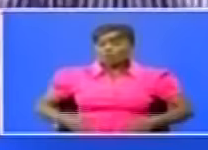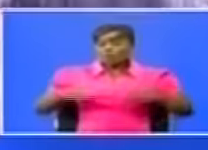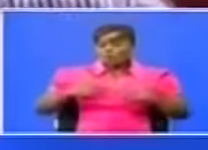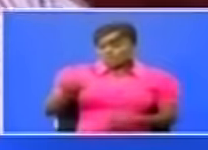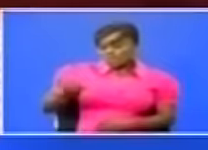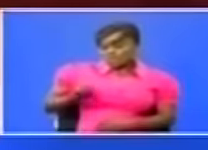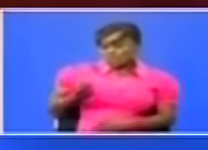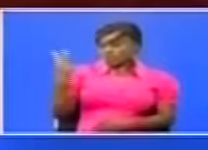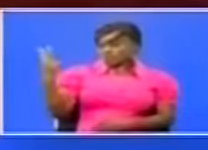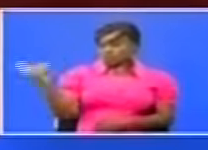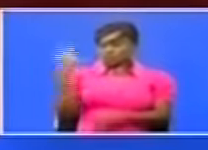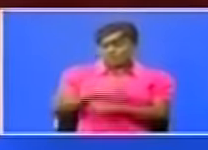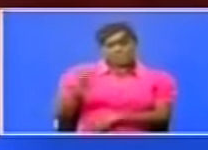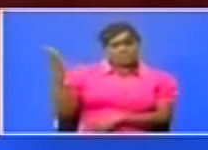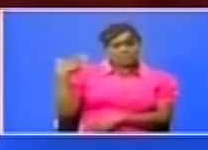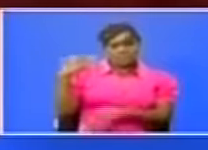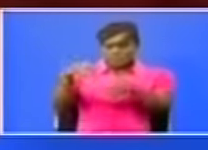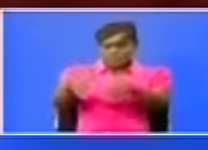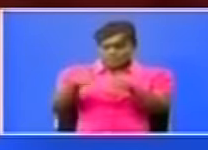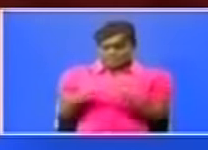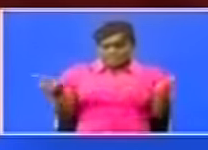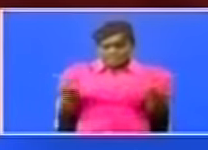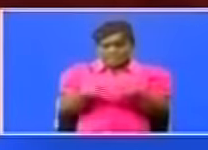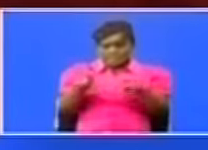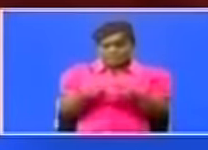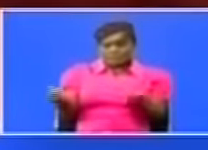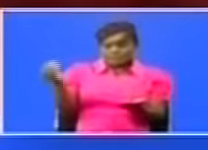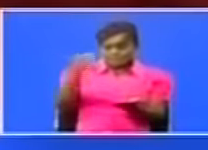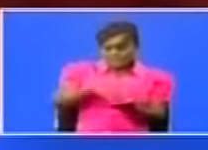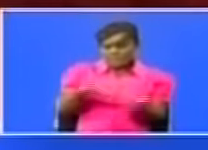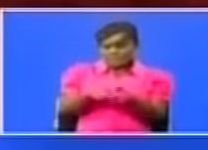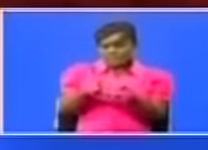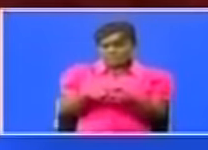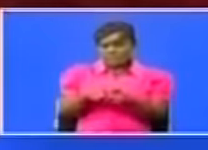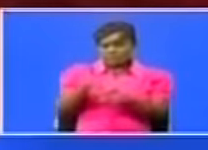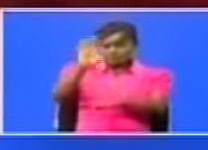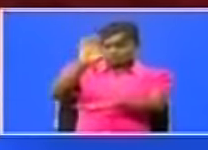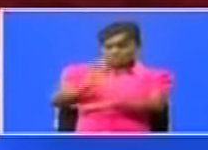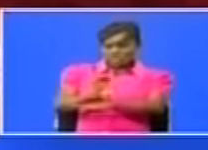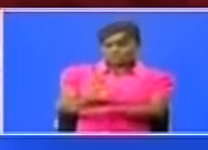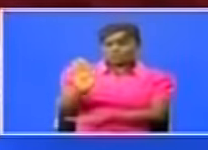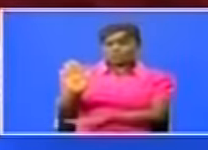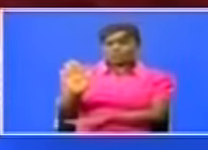mbili zilizopita na kuzika siku hiyo hiyo kulingana na taratibu za dini yao.